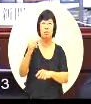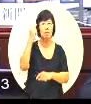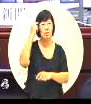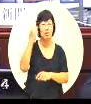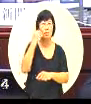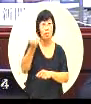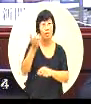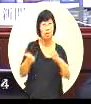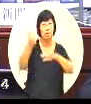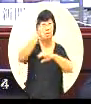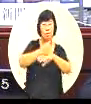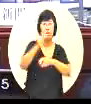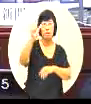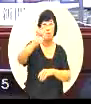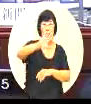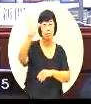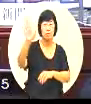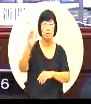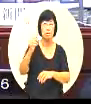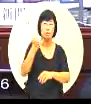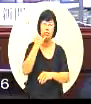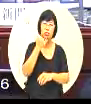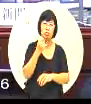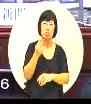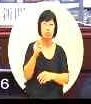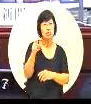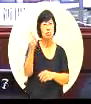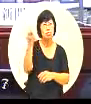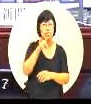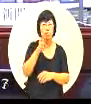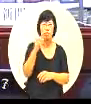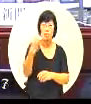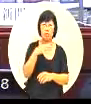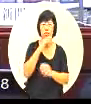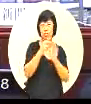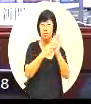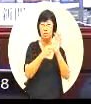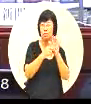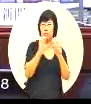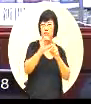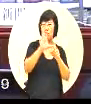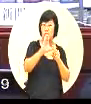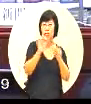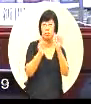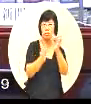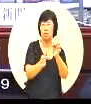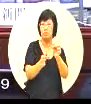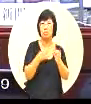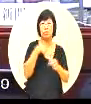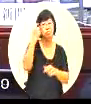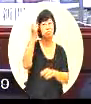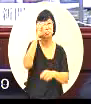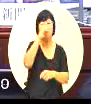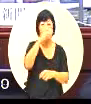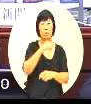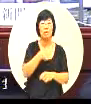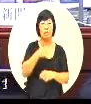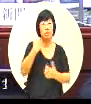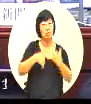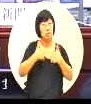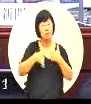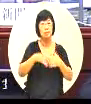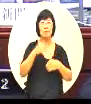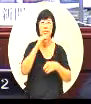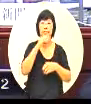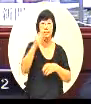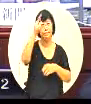任5天，你用99年的标准，我是认为这样不好了哈、我是认为哈、我们是很高兴黄议员的关